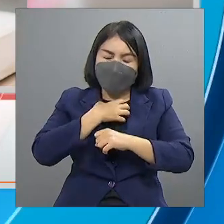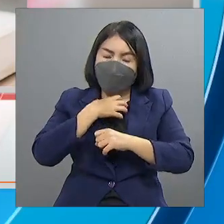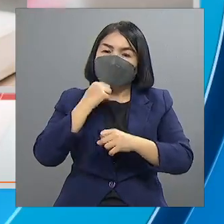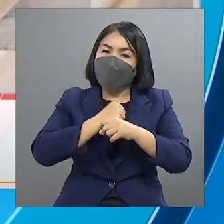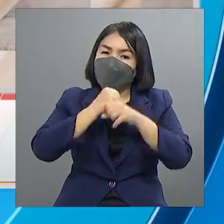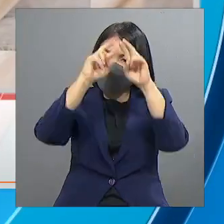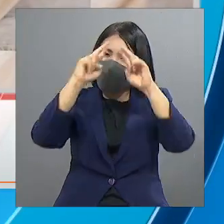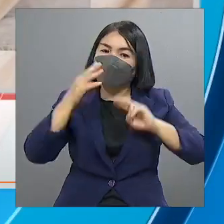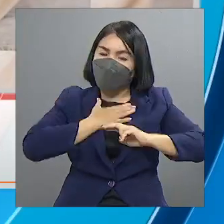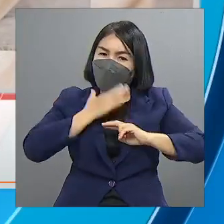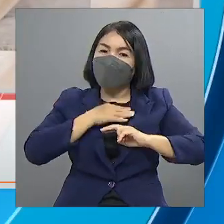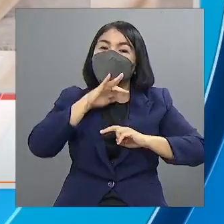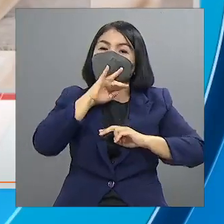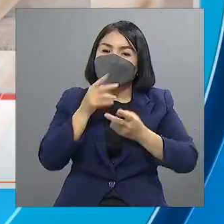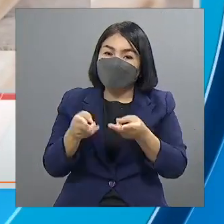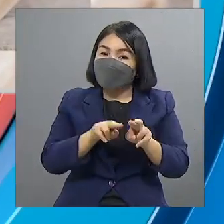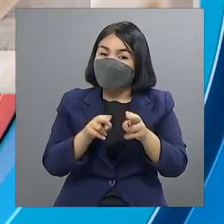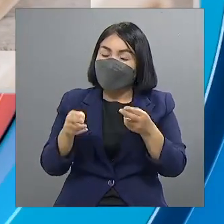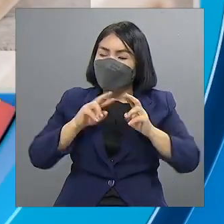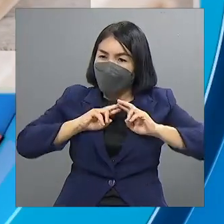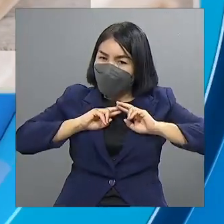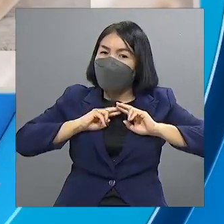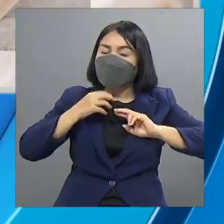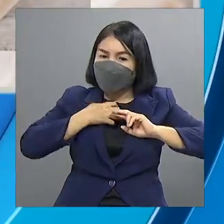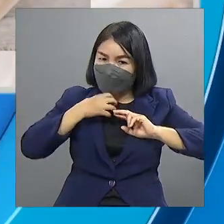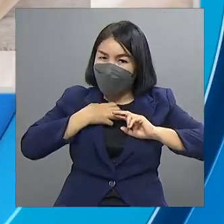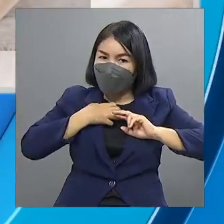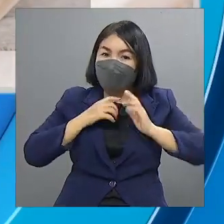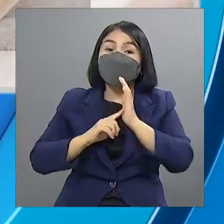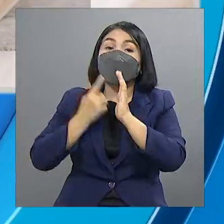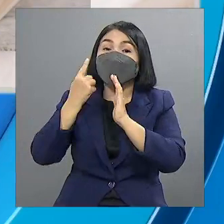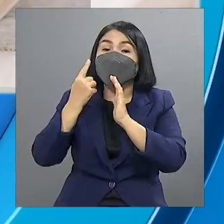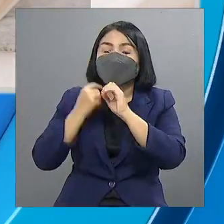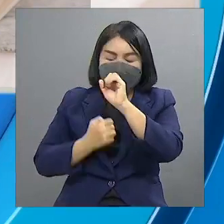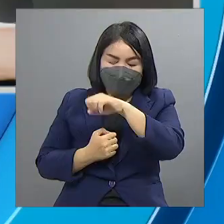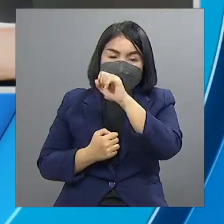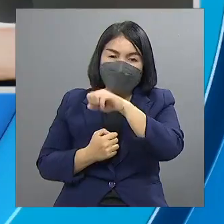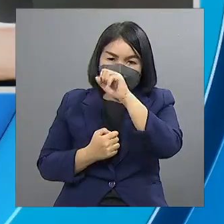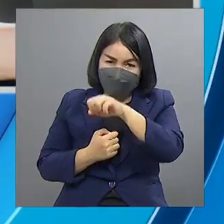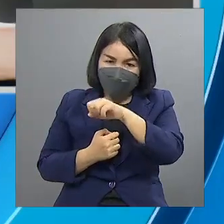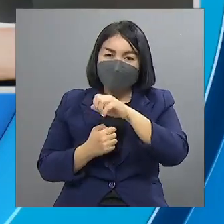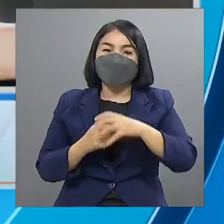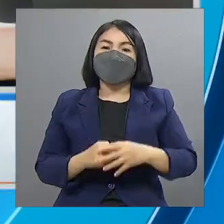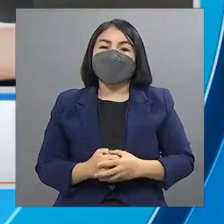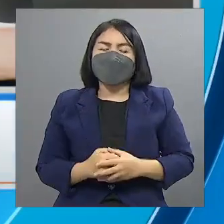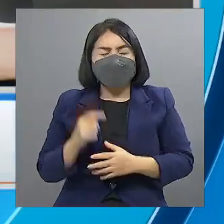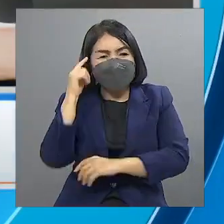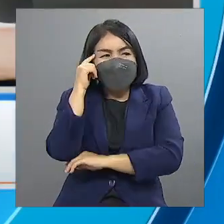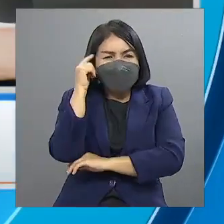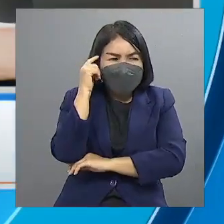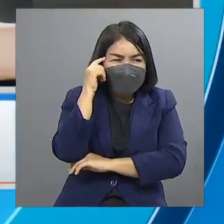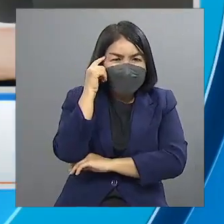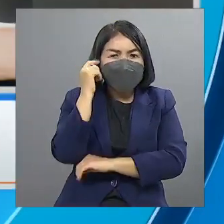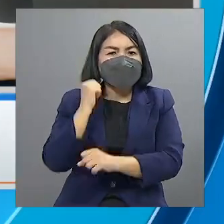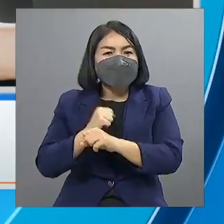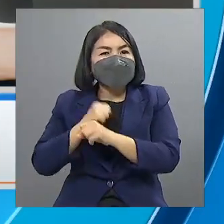างเงี้ยค่ะ เราก็เลยแบบจุดเริ่มต้น ค่ะใช่ค่ะเราก็เลยแบบว่าก็เลยแบบไปทำร้านหมูกระทะร้านเ